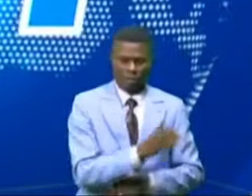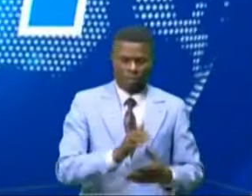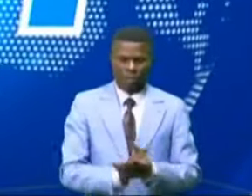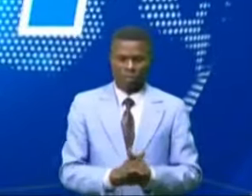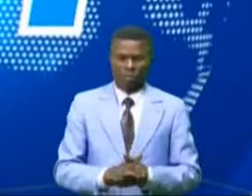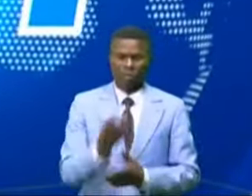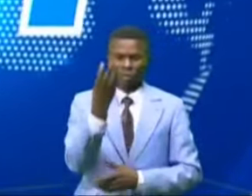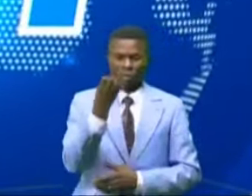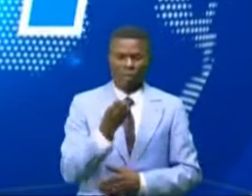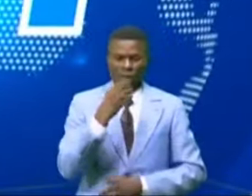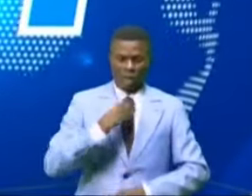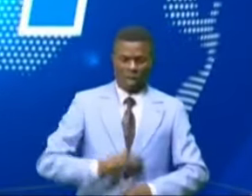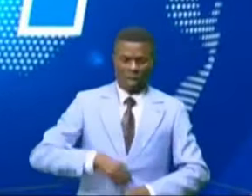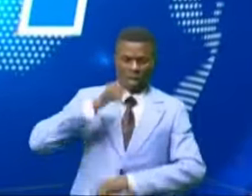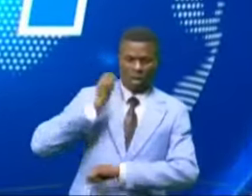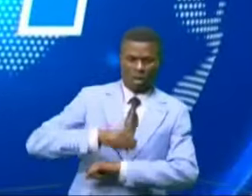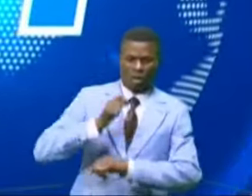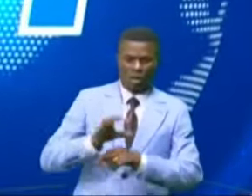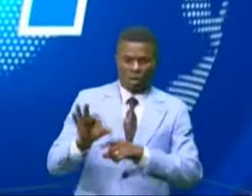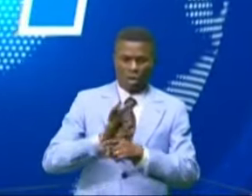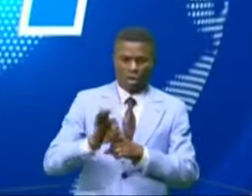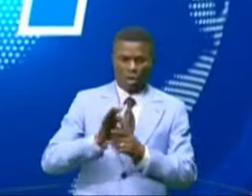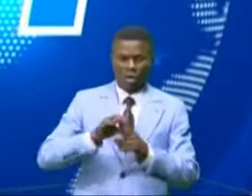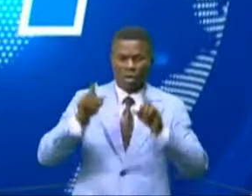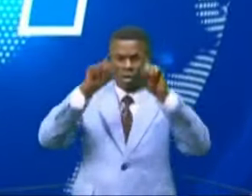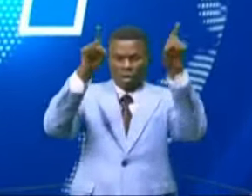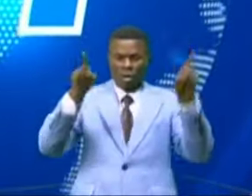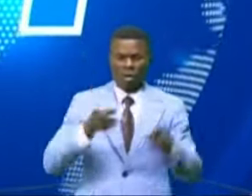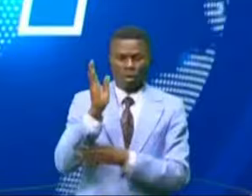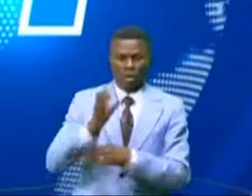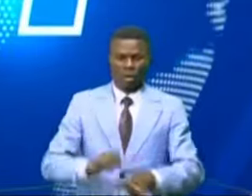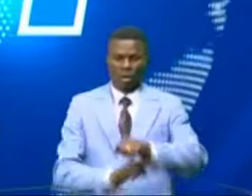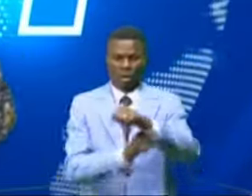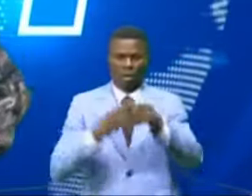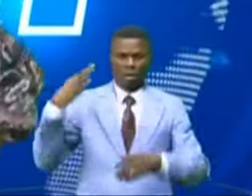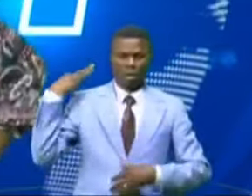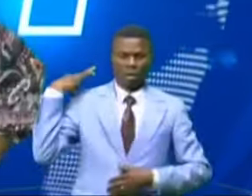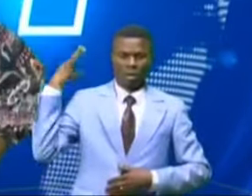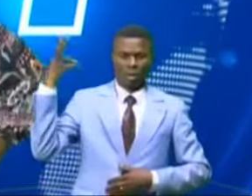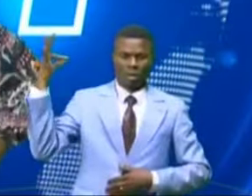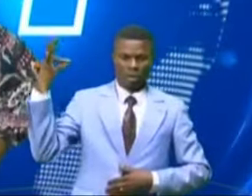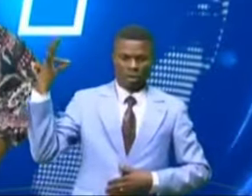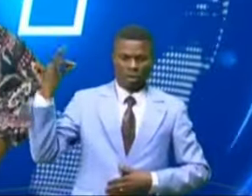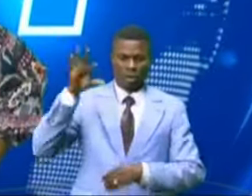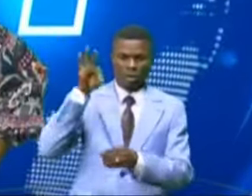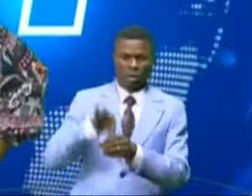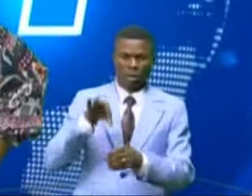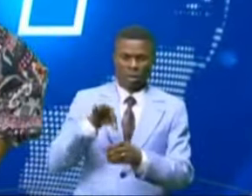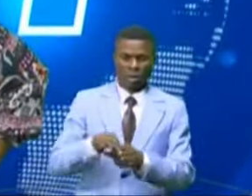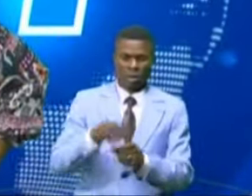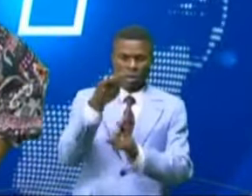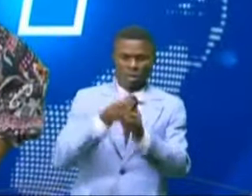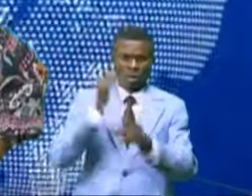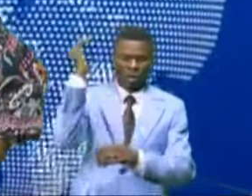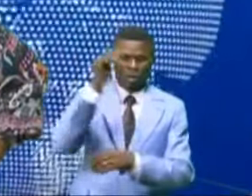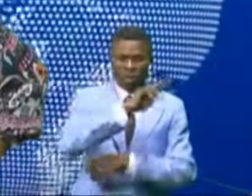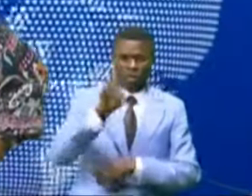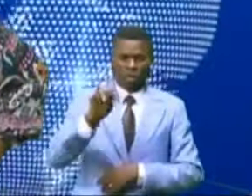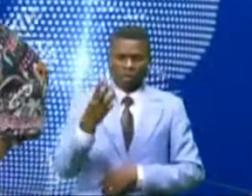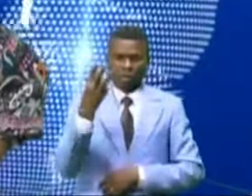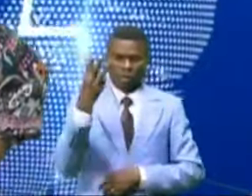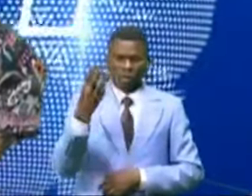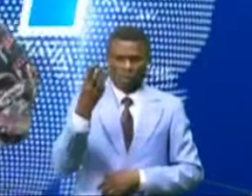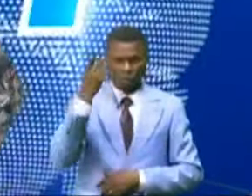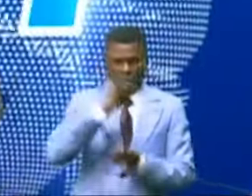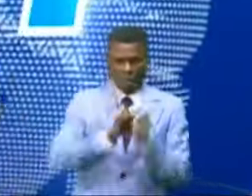Une quarantaine des avocats en formation par visioconférence pour accompagner les candidats aux élections de décembre 2023 en